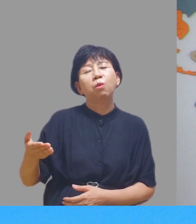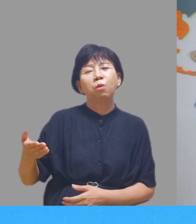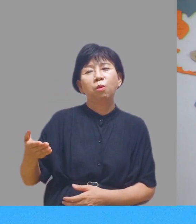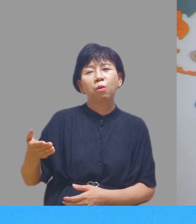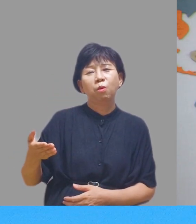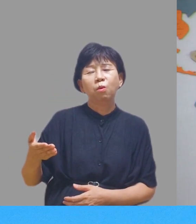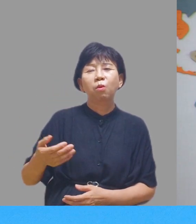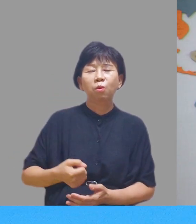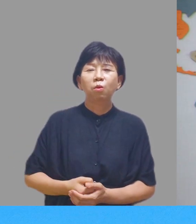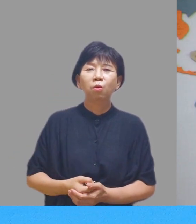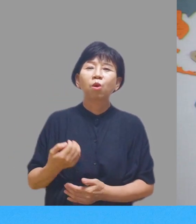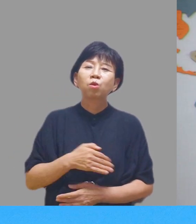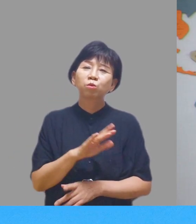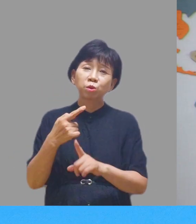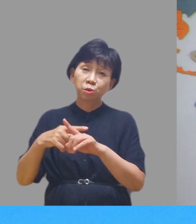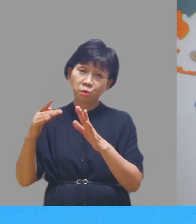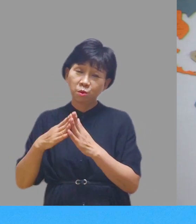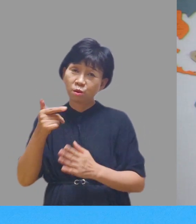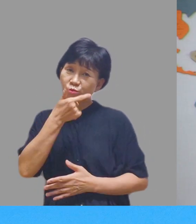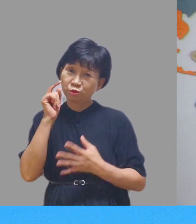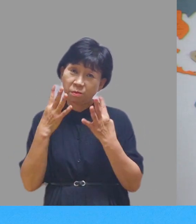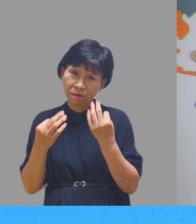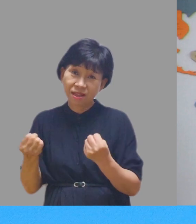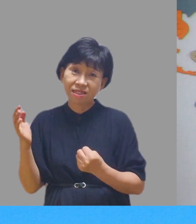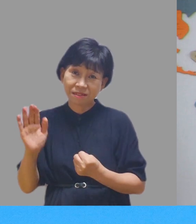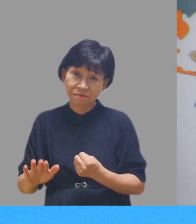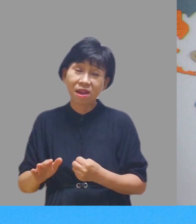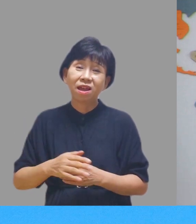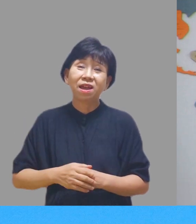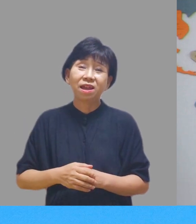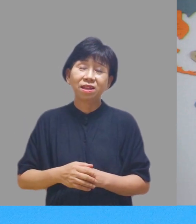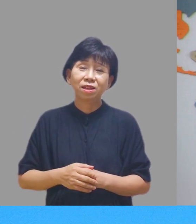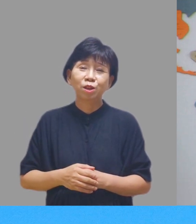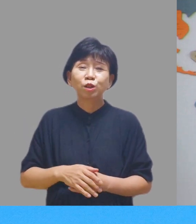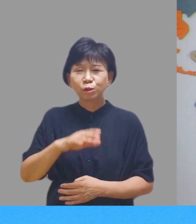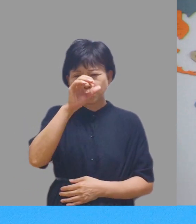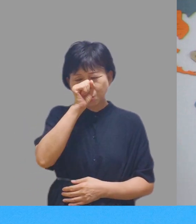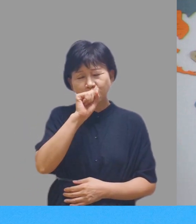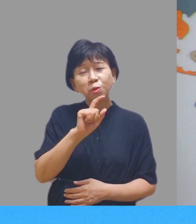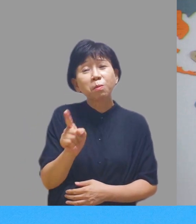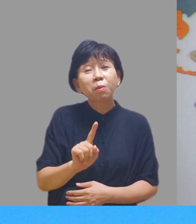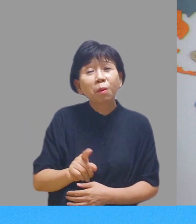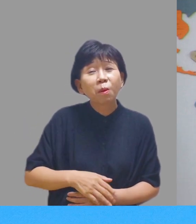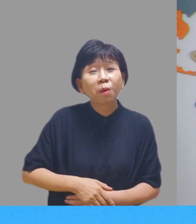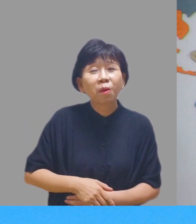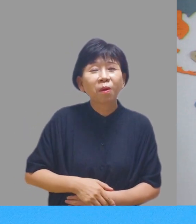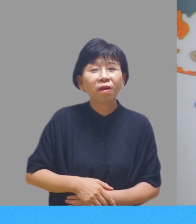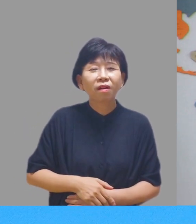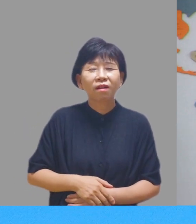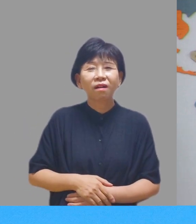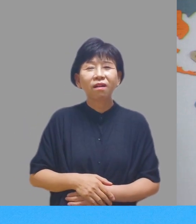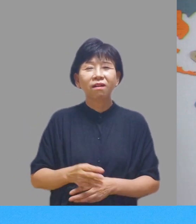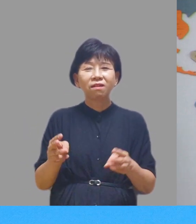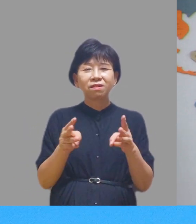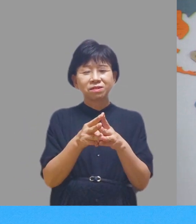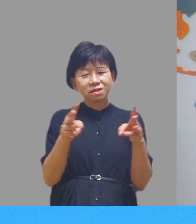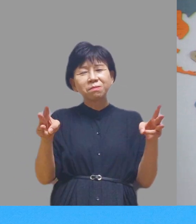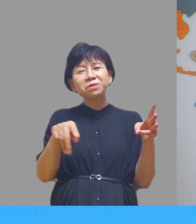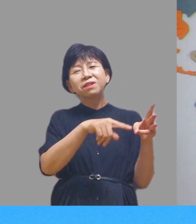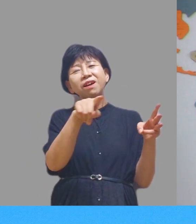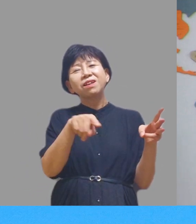우리 교회가 여러 가지 부족한 점들도 있겠지만 장점 중에 장점이 이 3층에 다 있다는